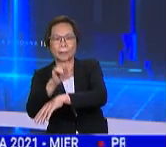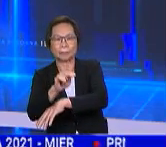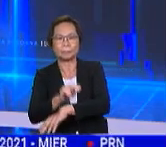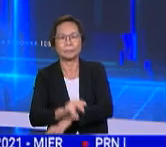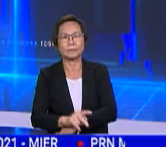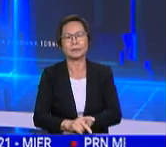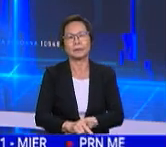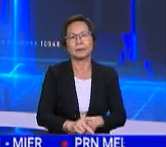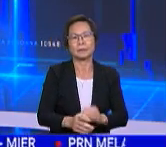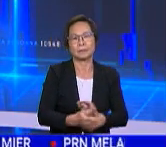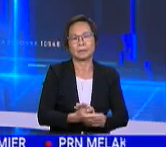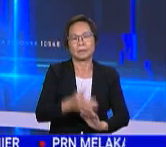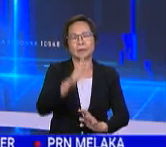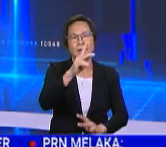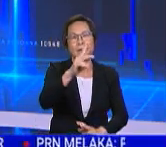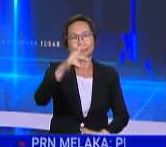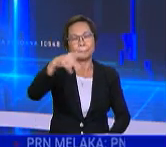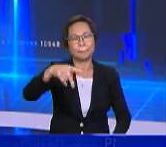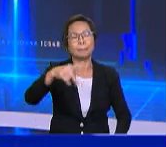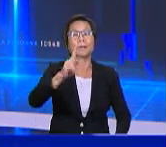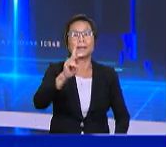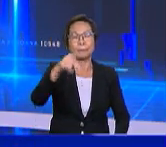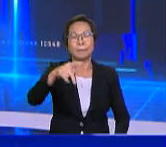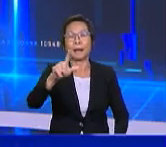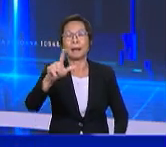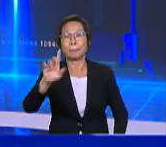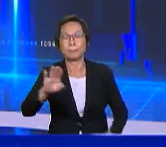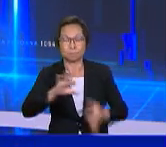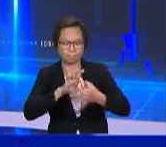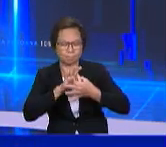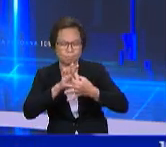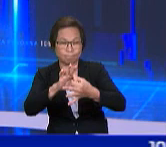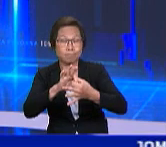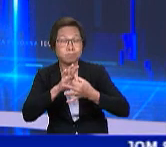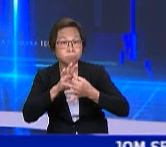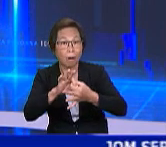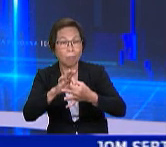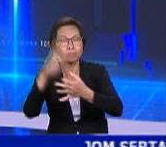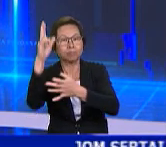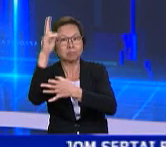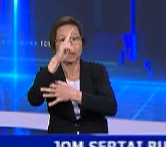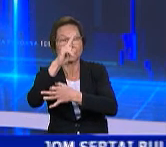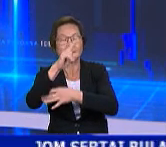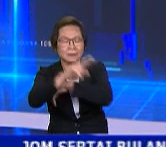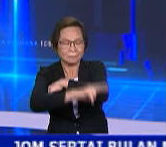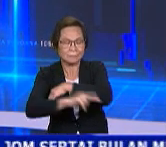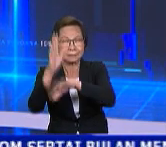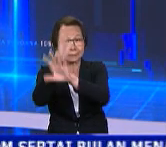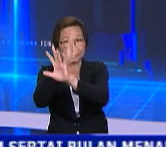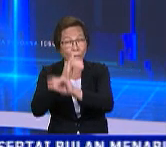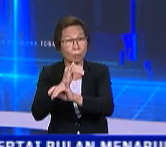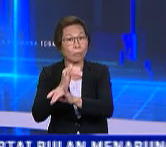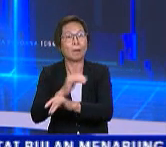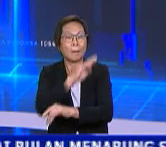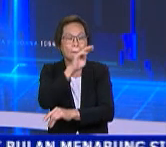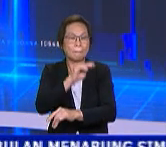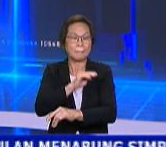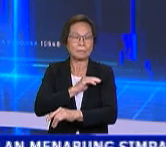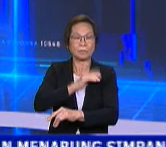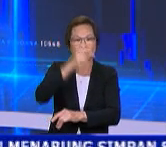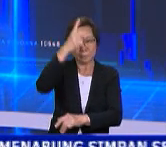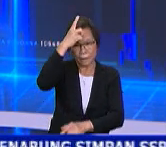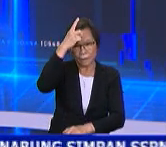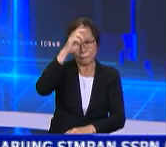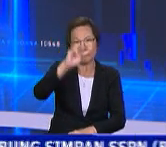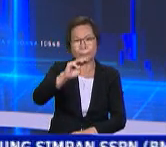Kementerian Pembangunan Luar Bandar KPLB akan bekerjasama rapat dengan Kerajaan Negeri Sarawak. Menurut menterinya, Dato'